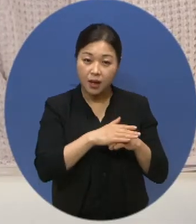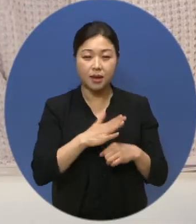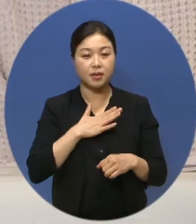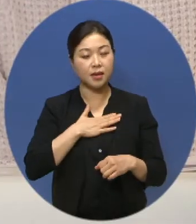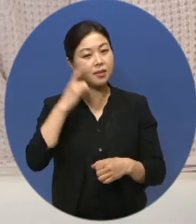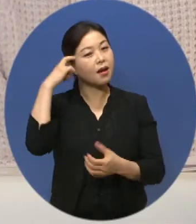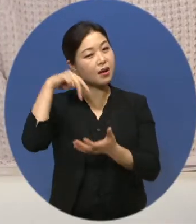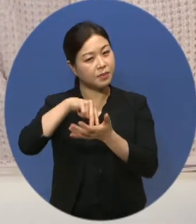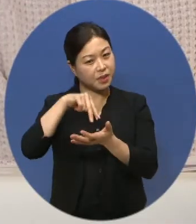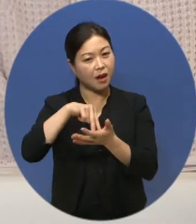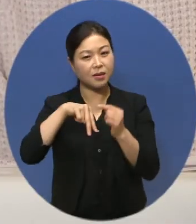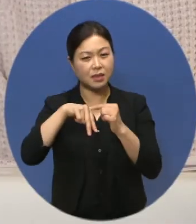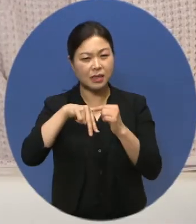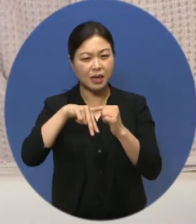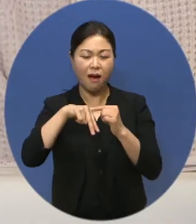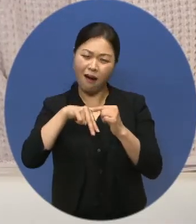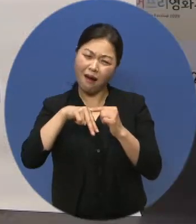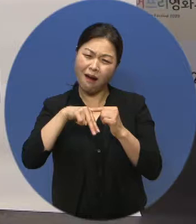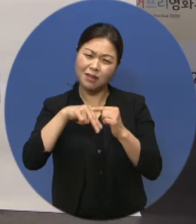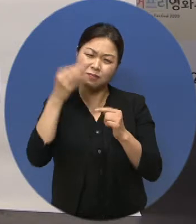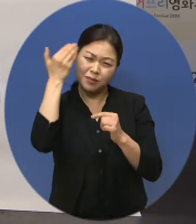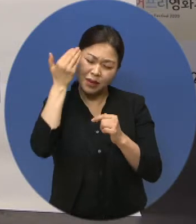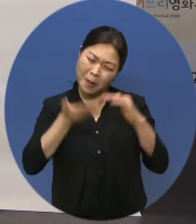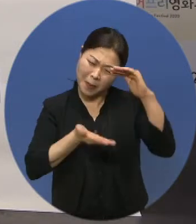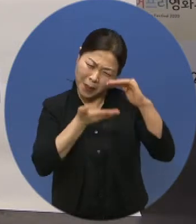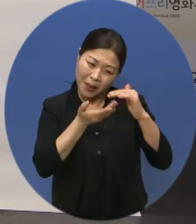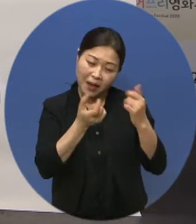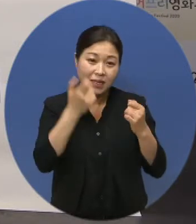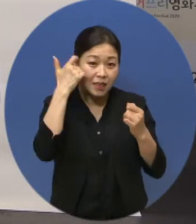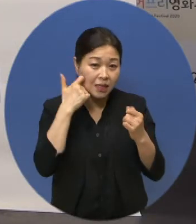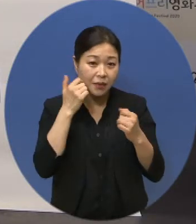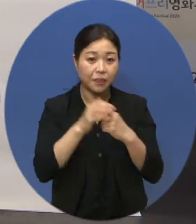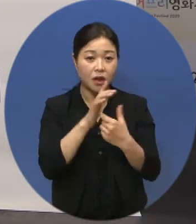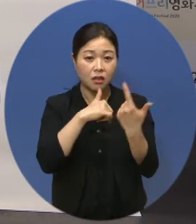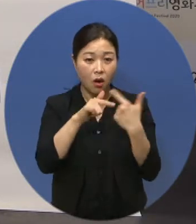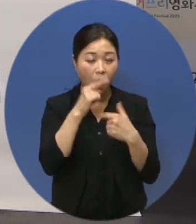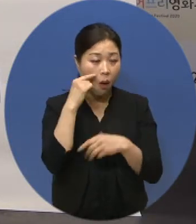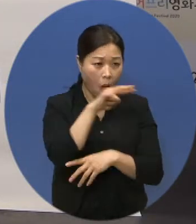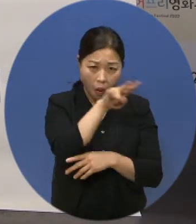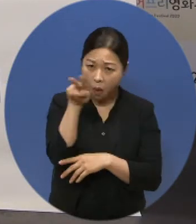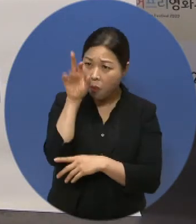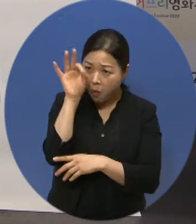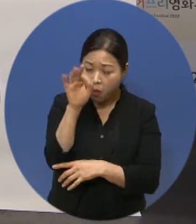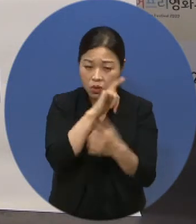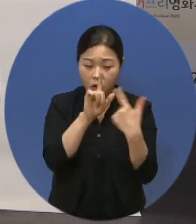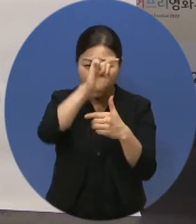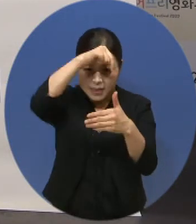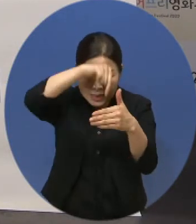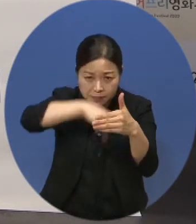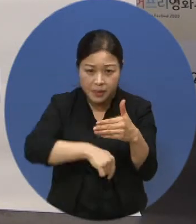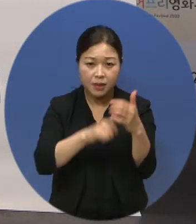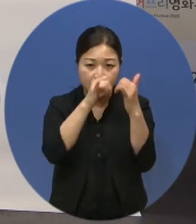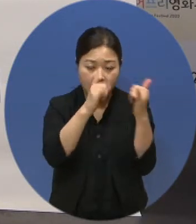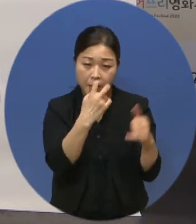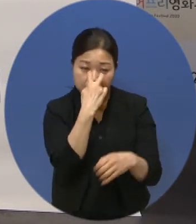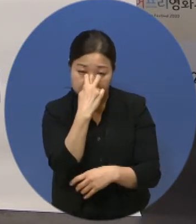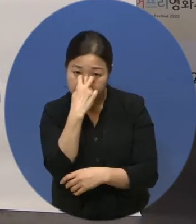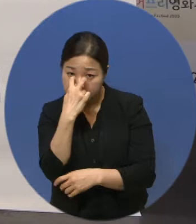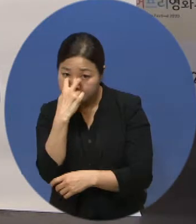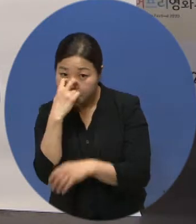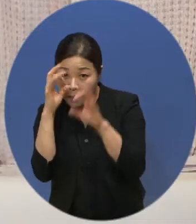좀 얕은 게 아닌가. 제가 좀 이렇게 더 주변을 더 둘러보고 조금 더 깊이 있게 사람들을 관찰하고 그리고